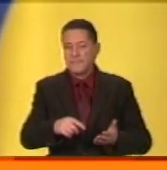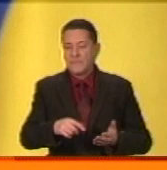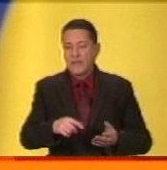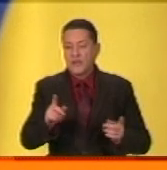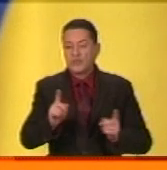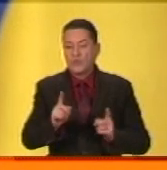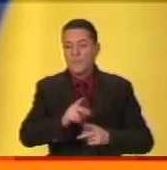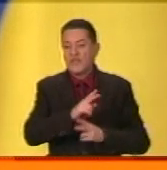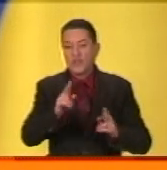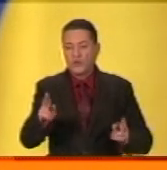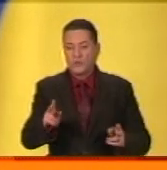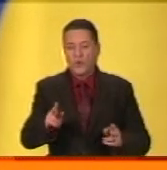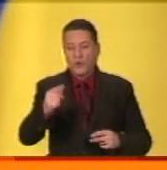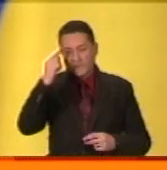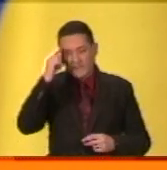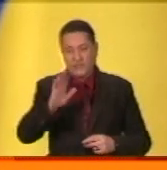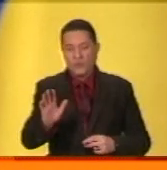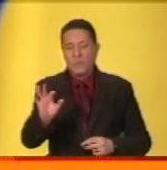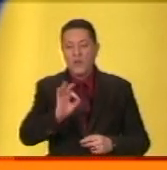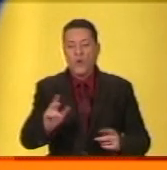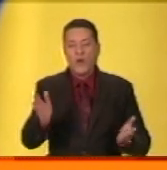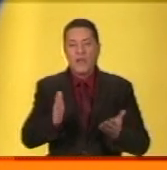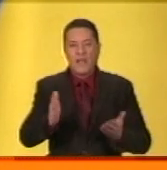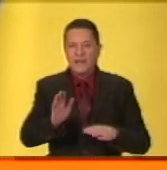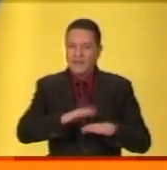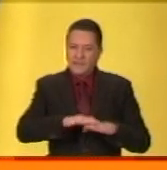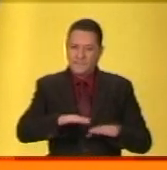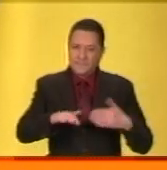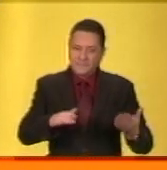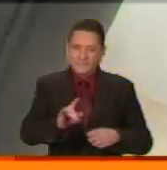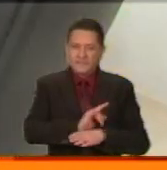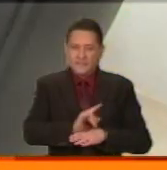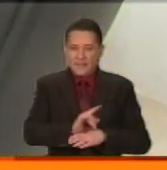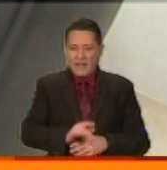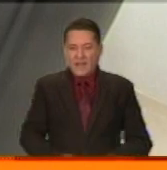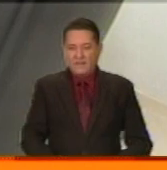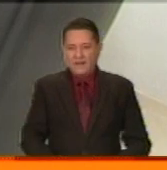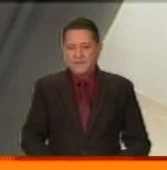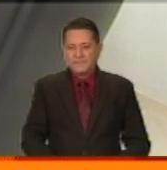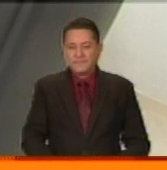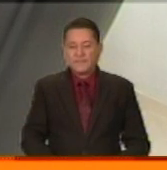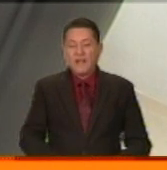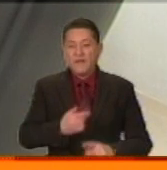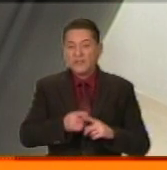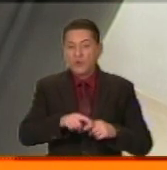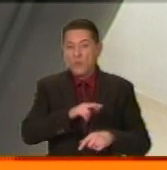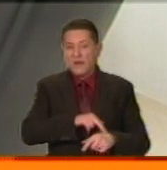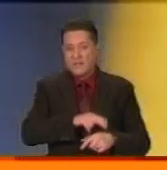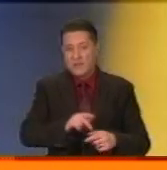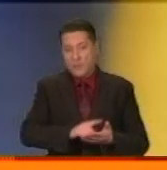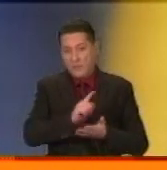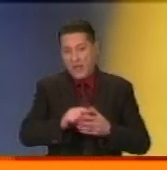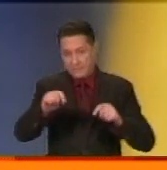чтобы никто как бы не думал о каких-то левых, понимаете, там, дорогах. Для цього поліціянтам має зрости